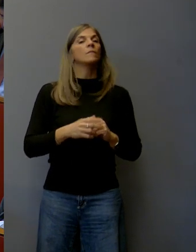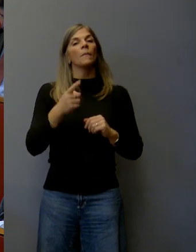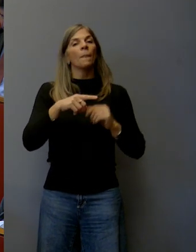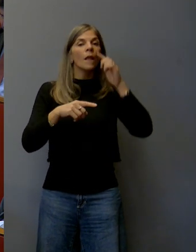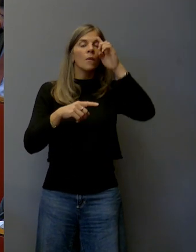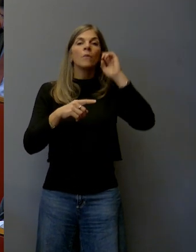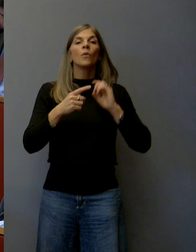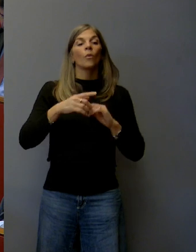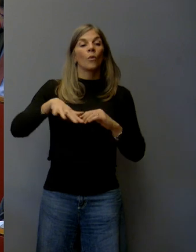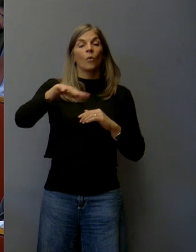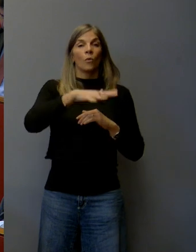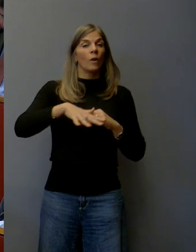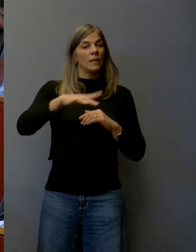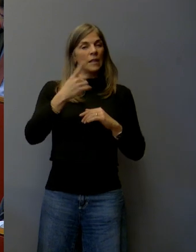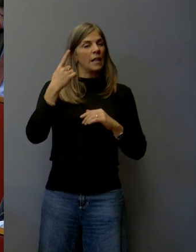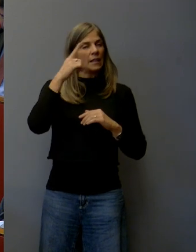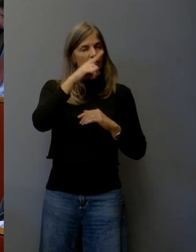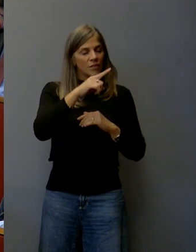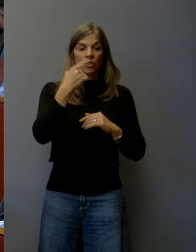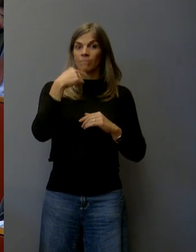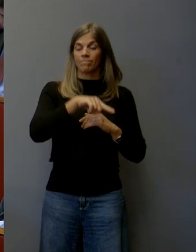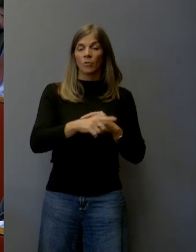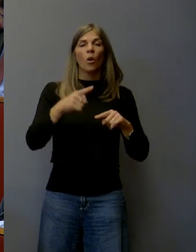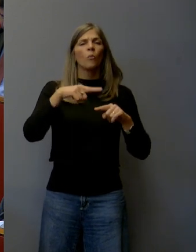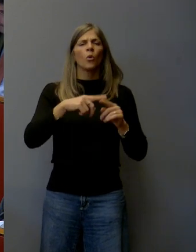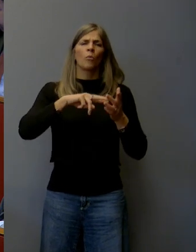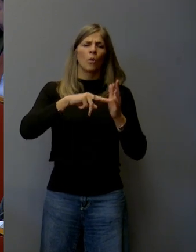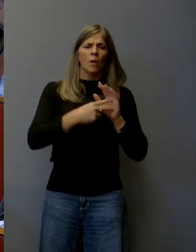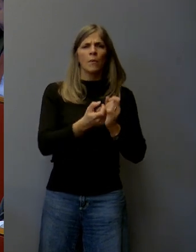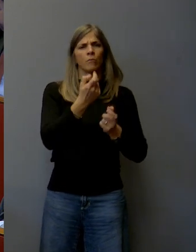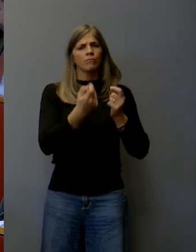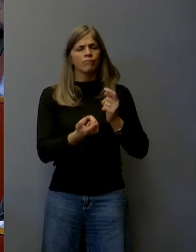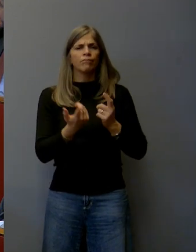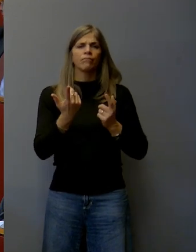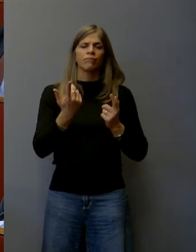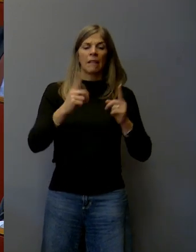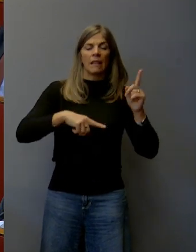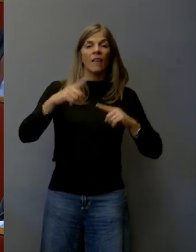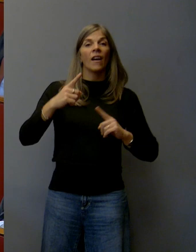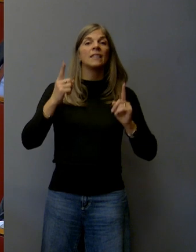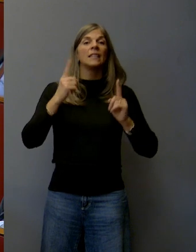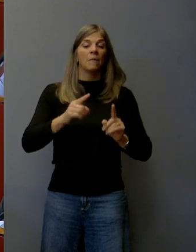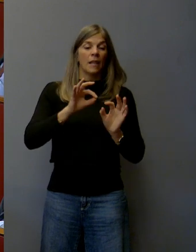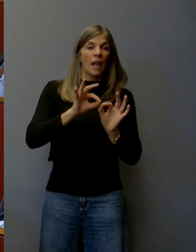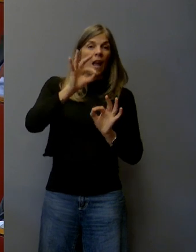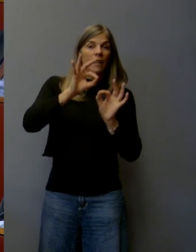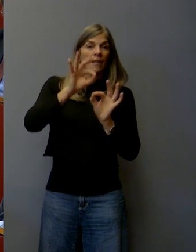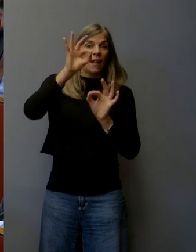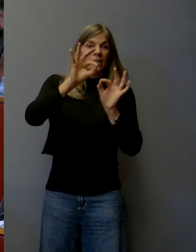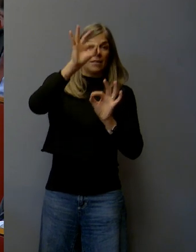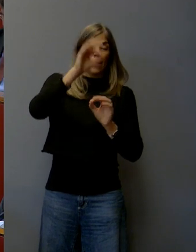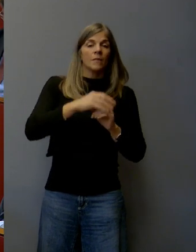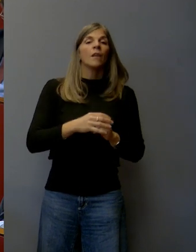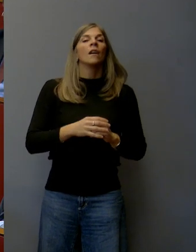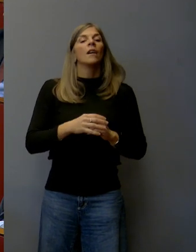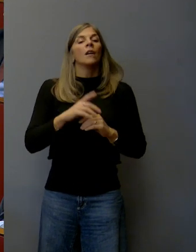difficile da questo punto di vista ha problemi diversi a seconda delle sue altezze se così possiamo dire ma sicuramente